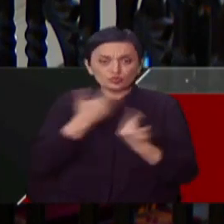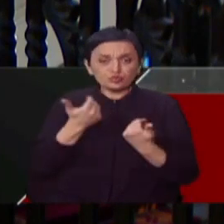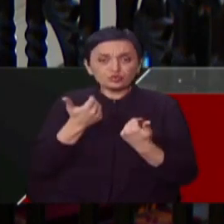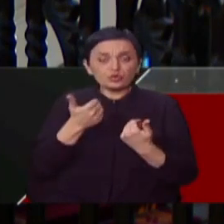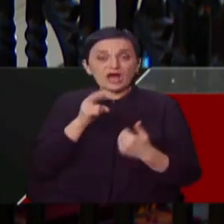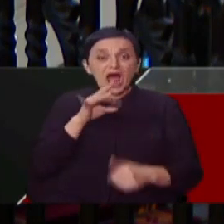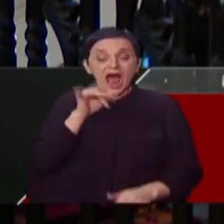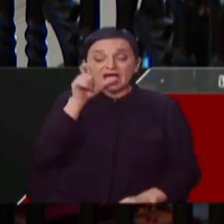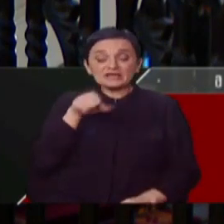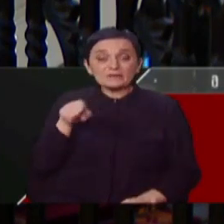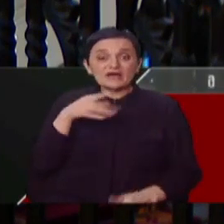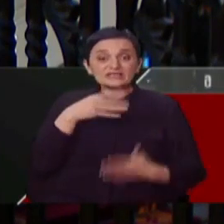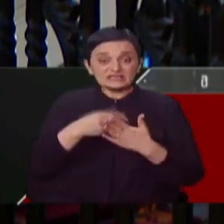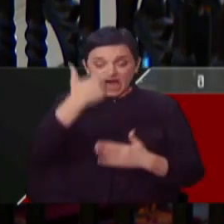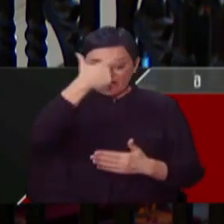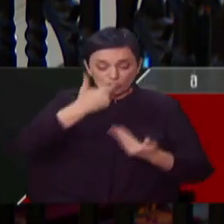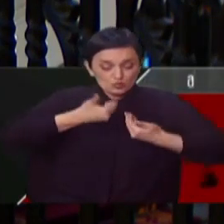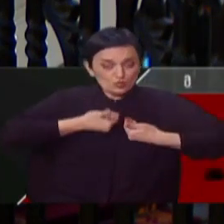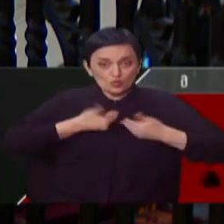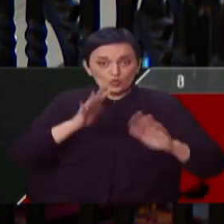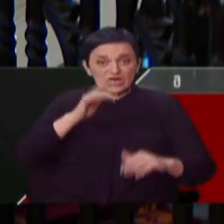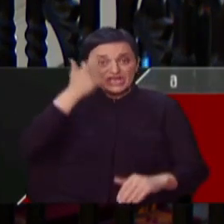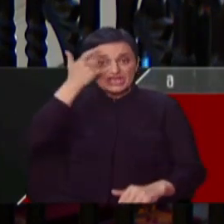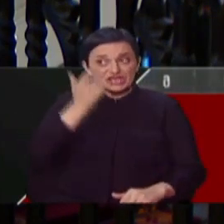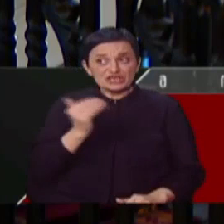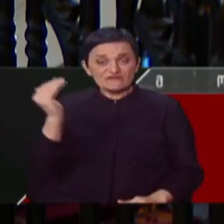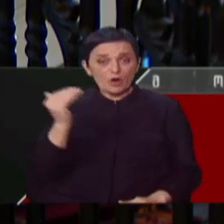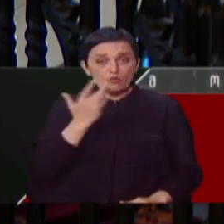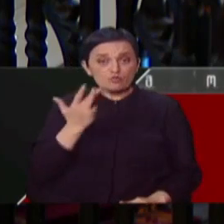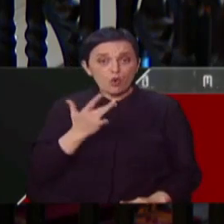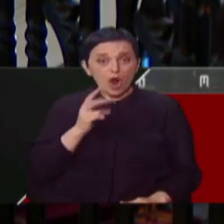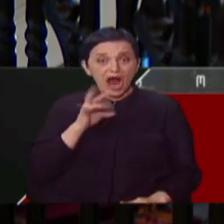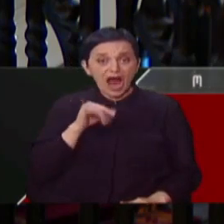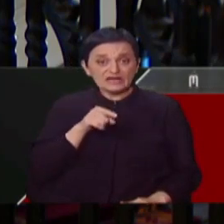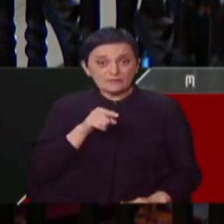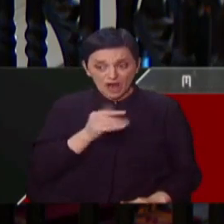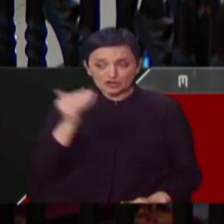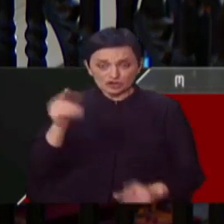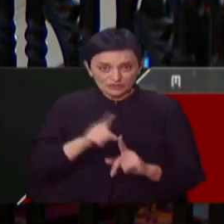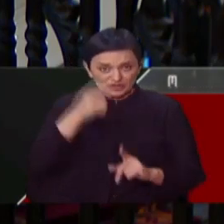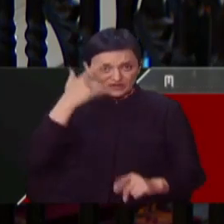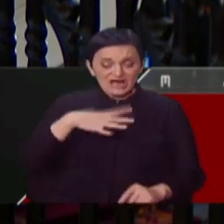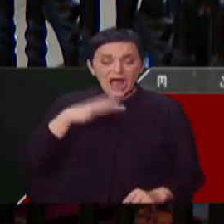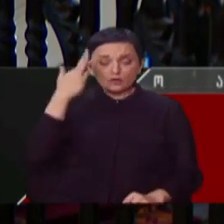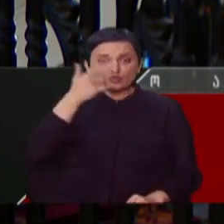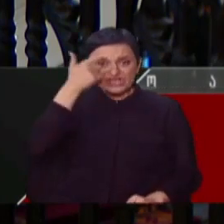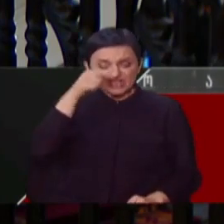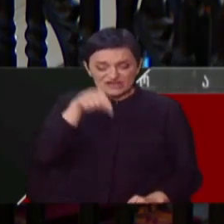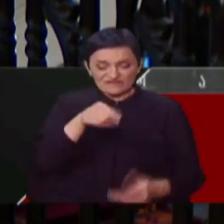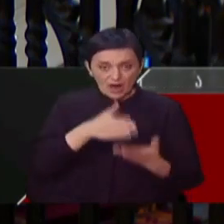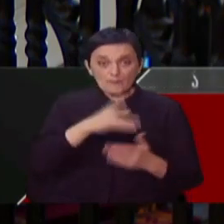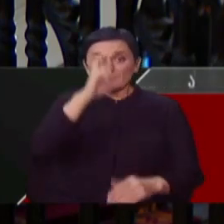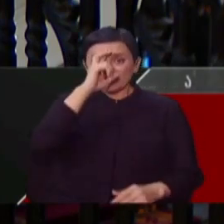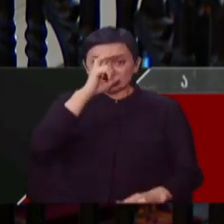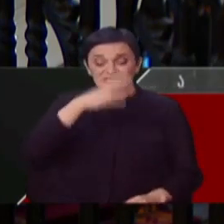ეს ღარიბაშვილი თავის თავს კი არ ეკუთვნის. ეს არის ივანიშვილის პოლიტიკა. ღარიბაშვილიც ივანიშვილია, ქართული ოცნებაც ივანიშვილია.